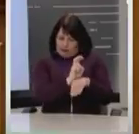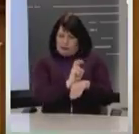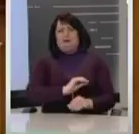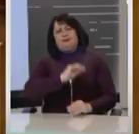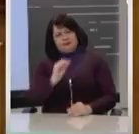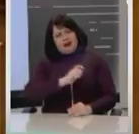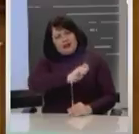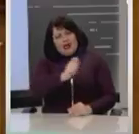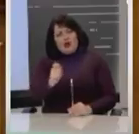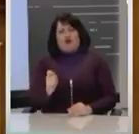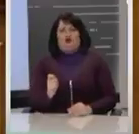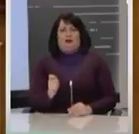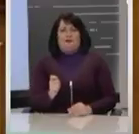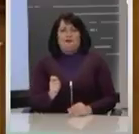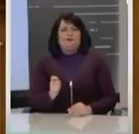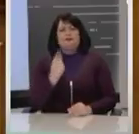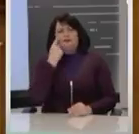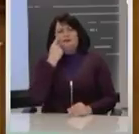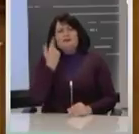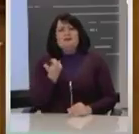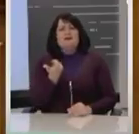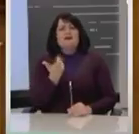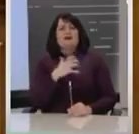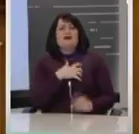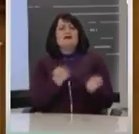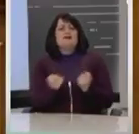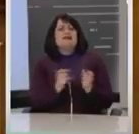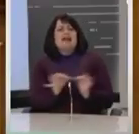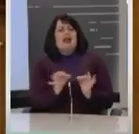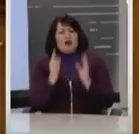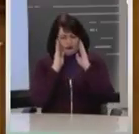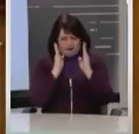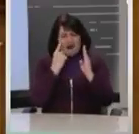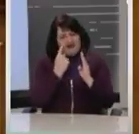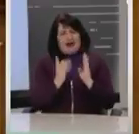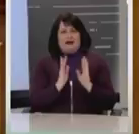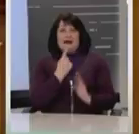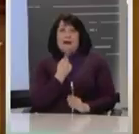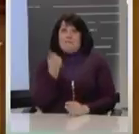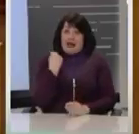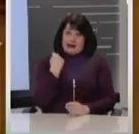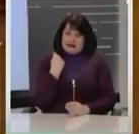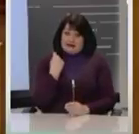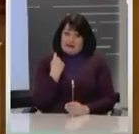έμπρακτα την κατεύθυνση και τις στρατηγικές μας στοχεύσεις. Πέρυσι ένα ποσό